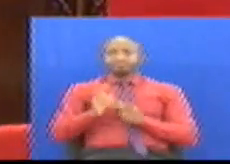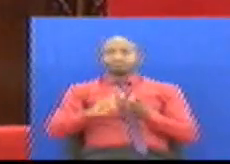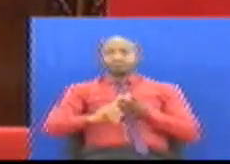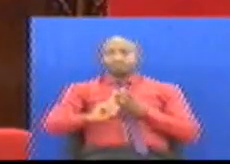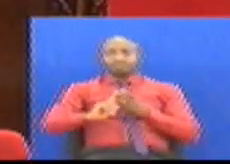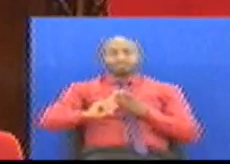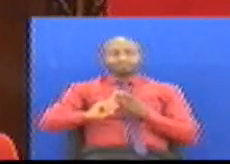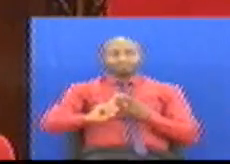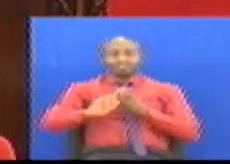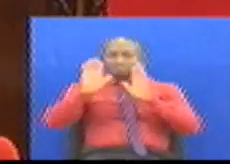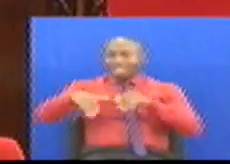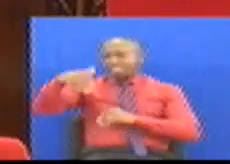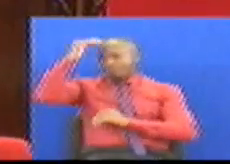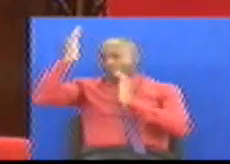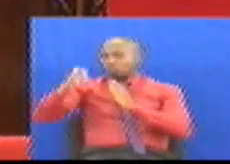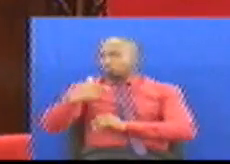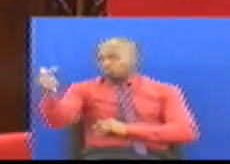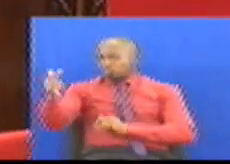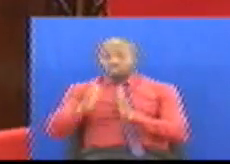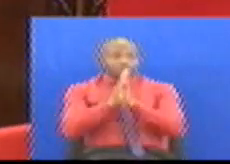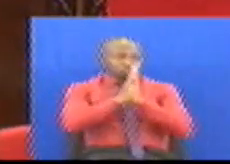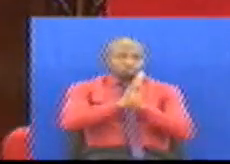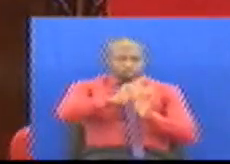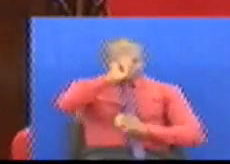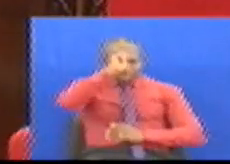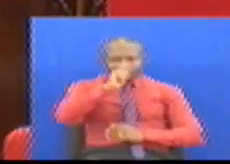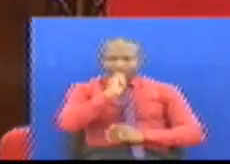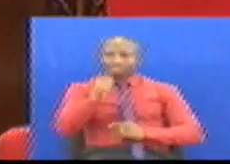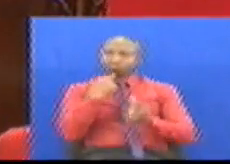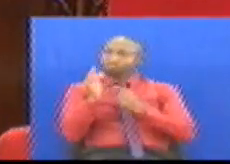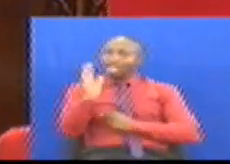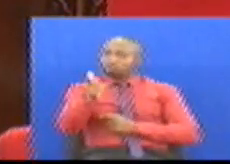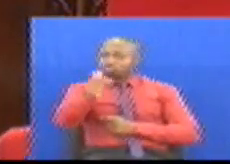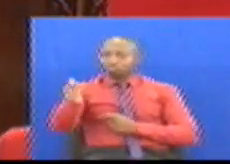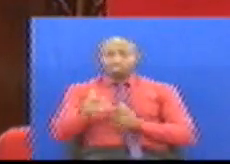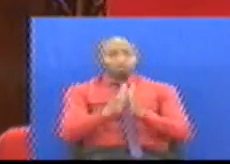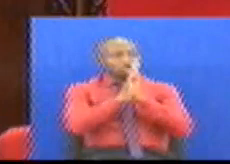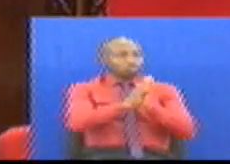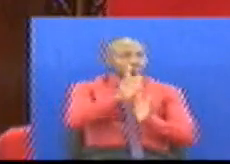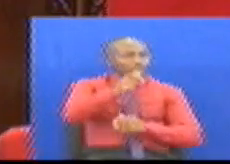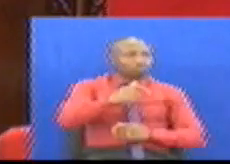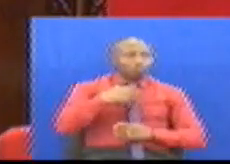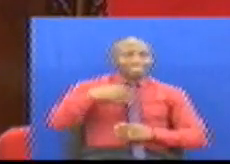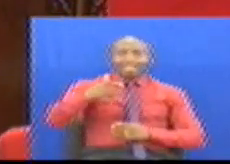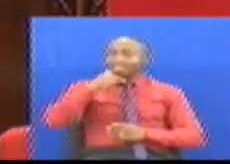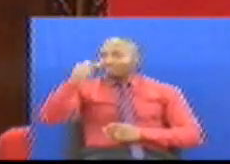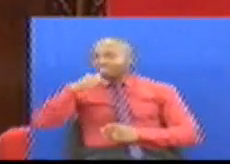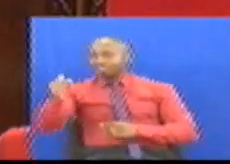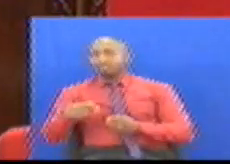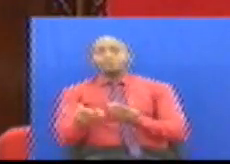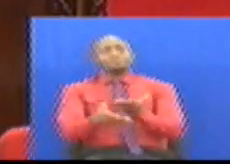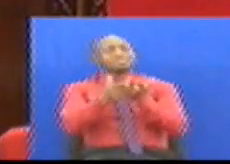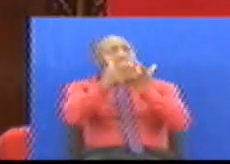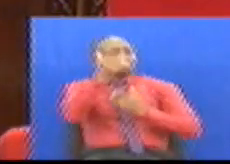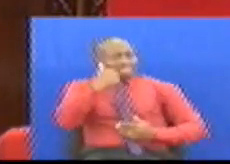vikuu. Mheshimiwa Naibu Spika, nakushukuru sana, nilikuwa nataka nizungumzie hayo, lakini washukuru sana watu wa wizara ya TAMISEMI, wamenisaidia sana kwenye